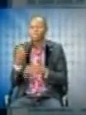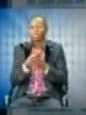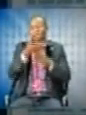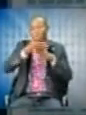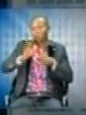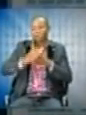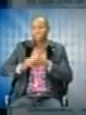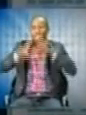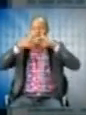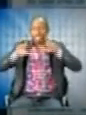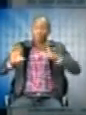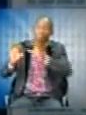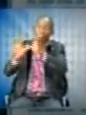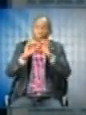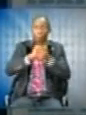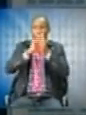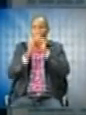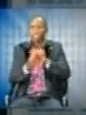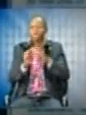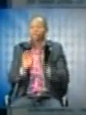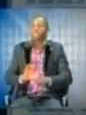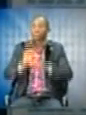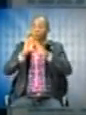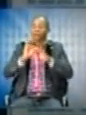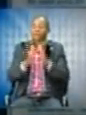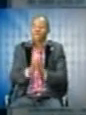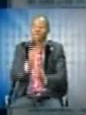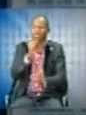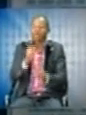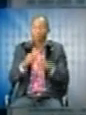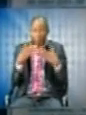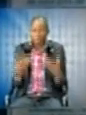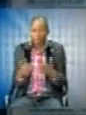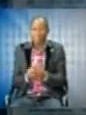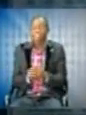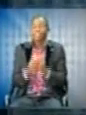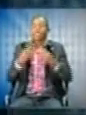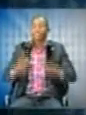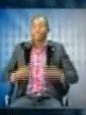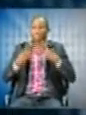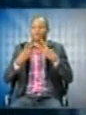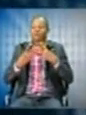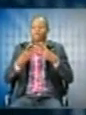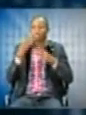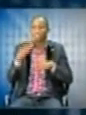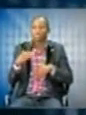langue commune, c'est aussi l'échange des cultures et de la foi. Alors, vive la francophonie!